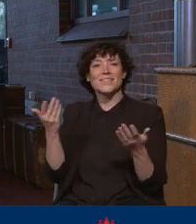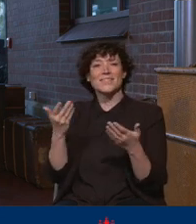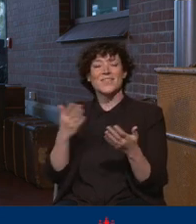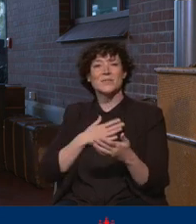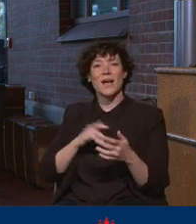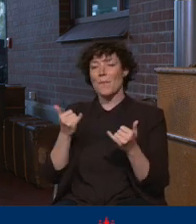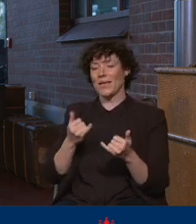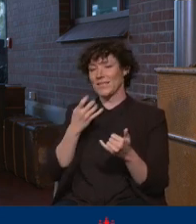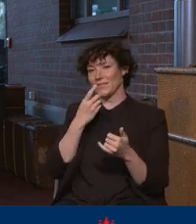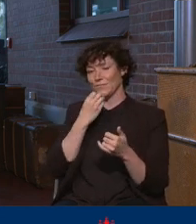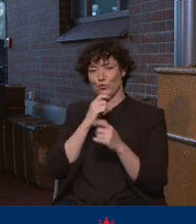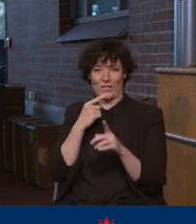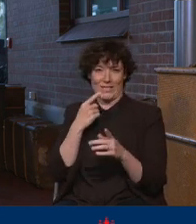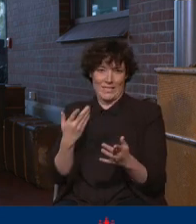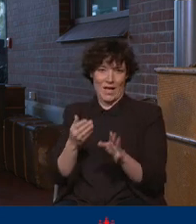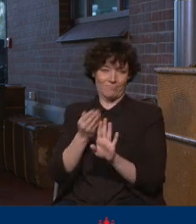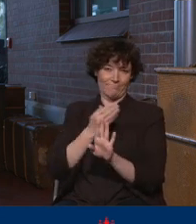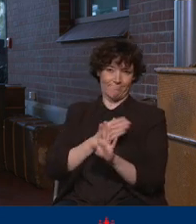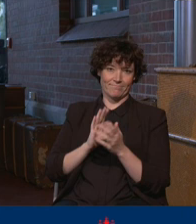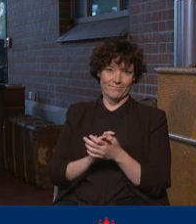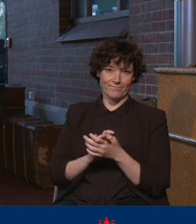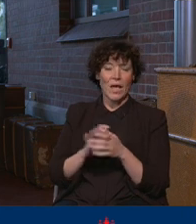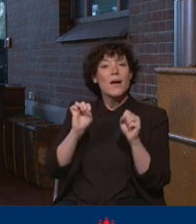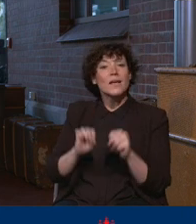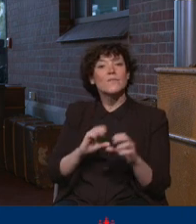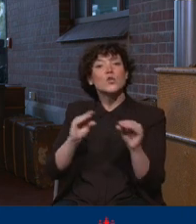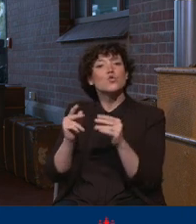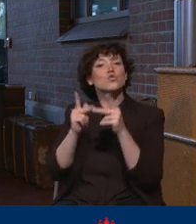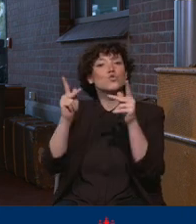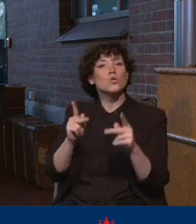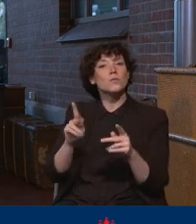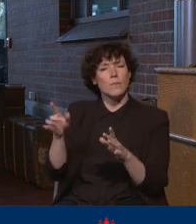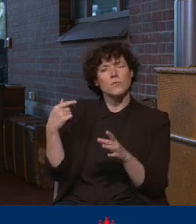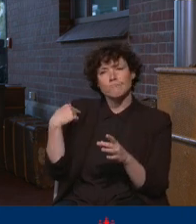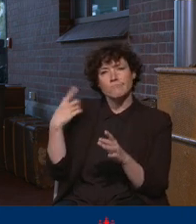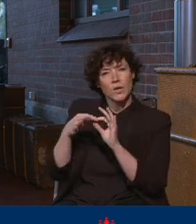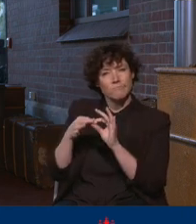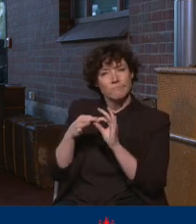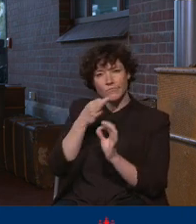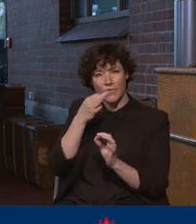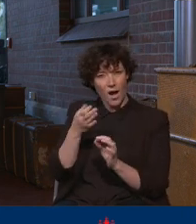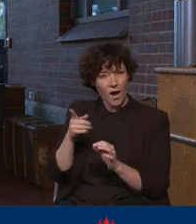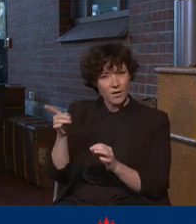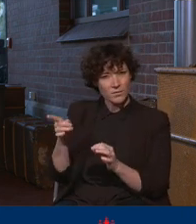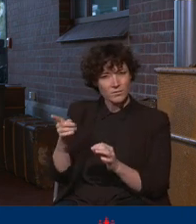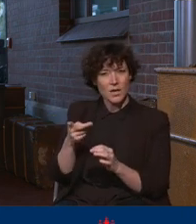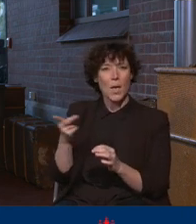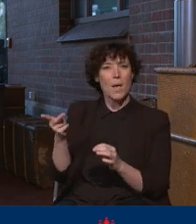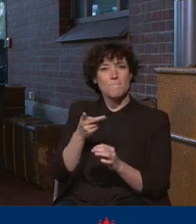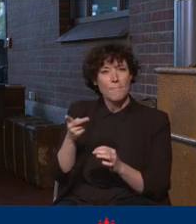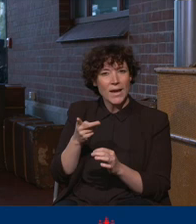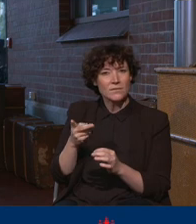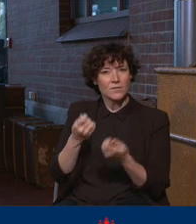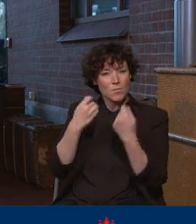zurück aber ich will mal sagen man kann nutzungskonzept das weil so die frage im grunde für beide baumassen studien